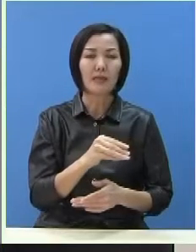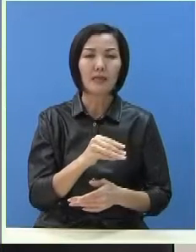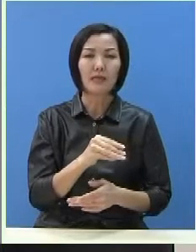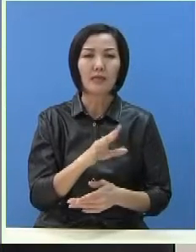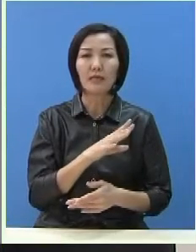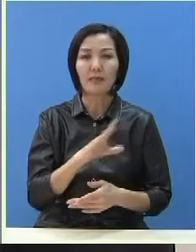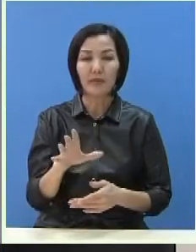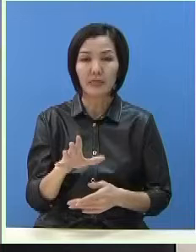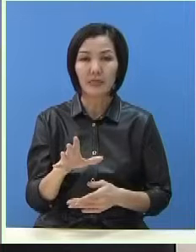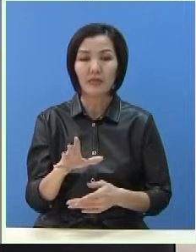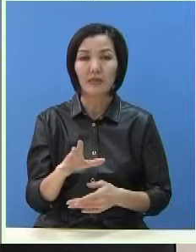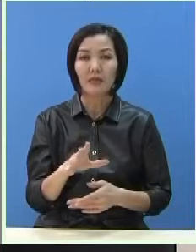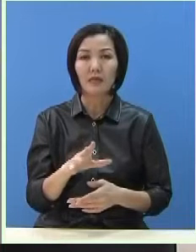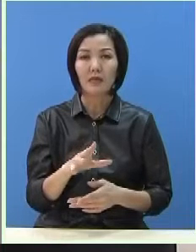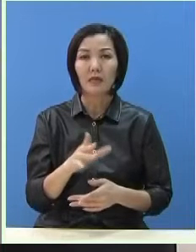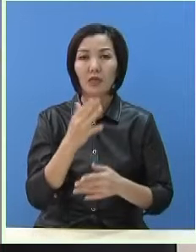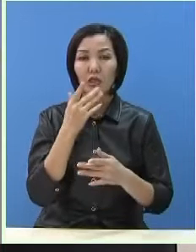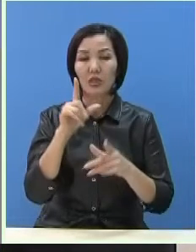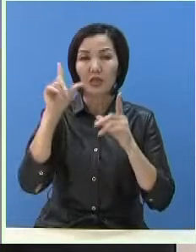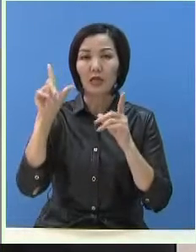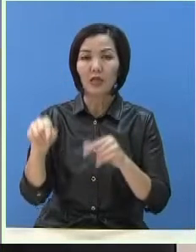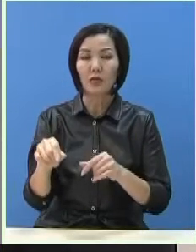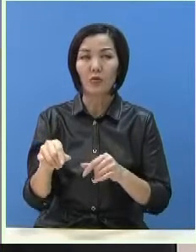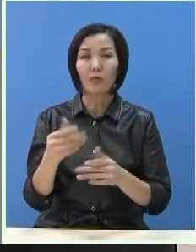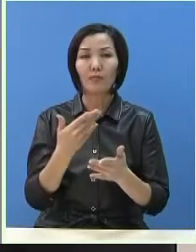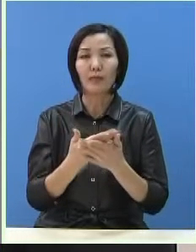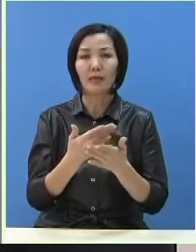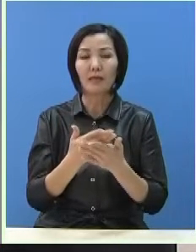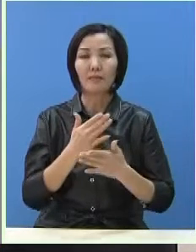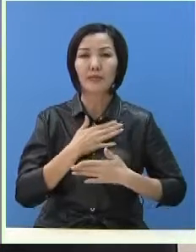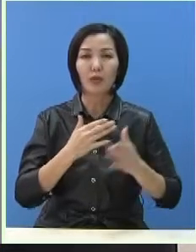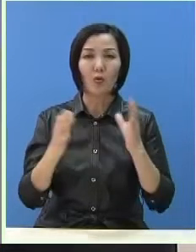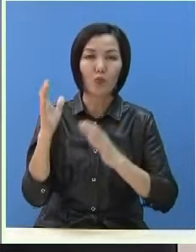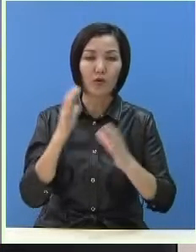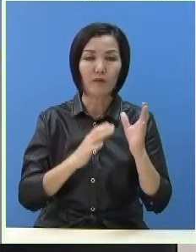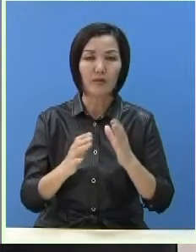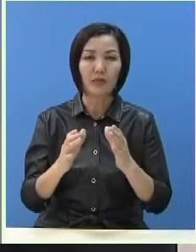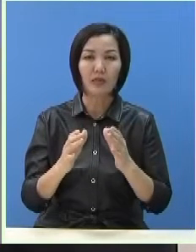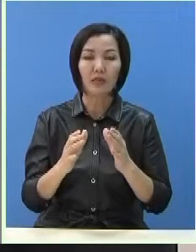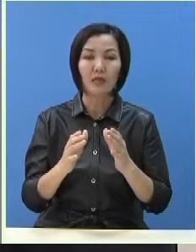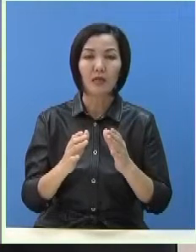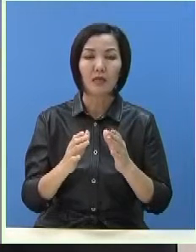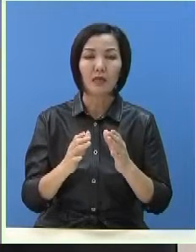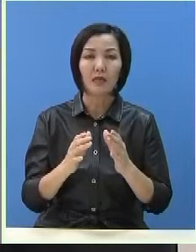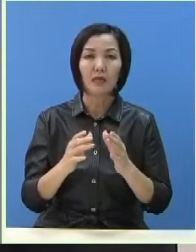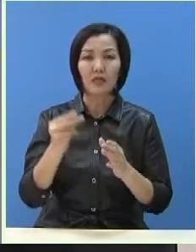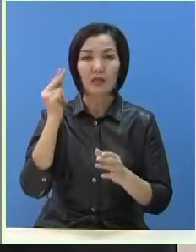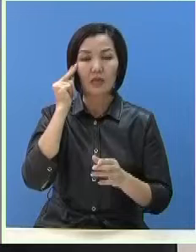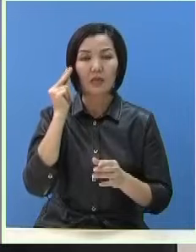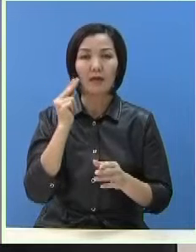қойын, бірақ көбінесе шетелге кетуі. Мен бір мысал келтірейін, біздің университетке академиялық ұтқырлықпен